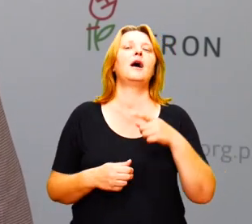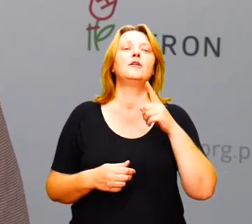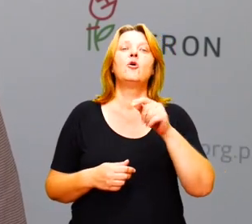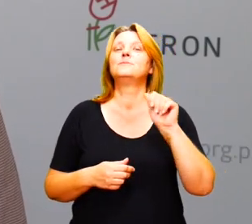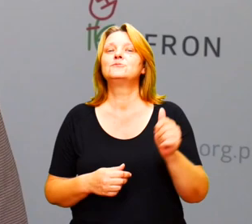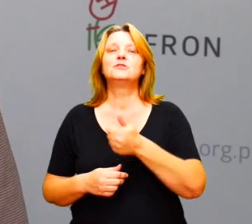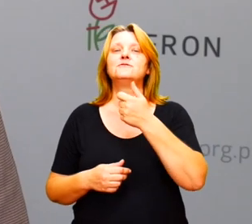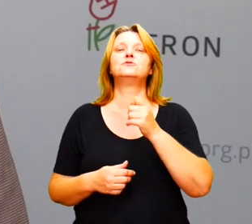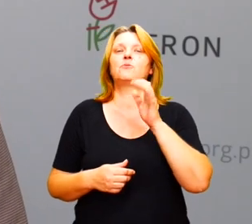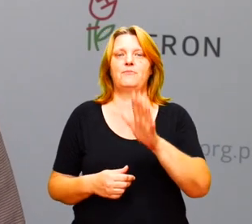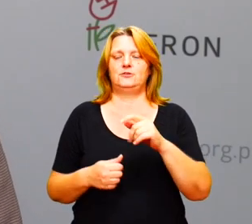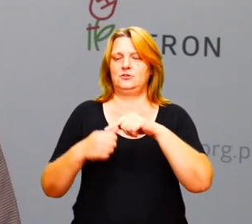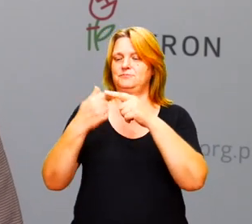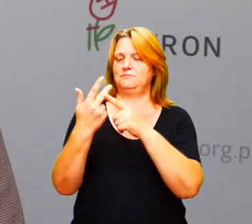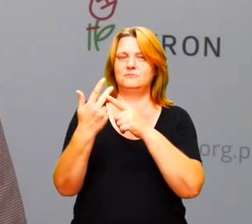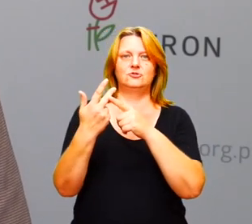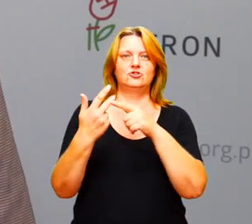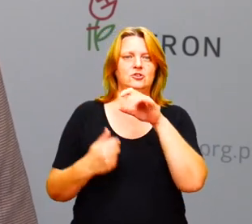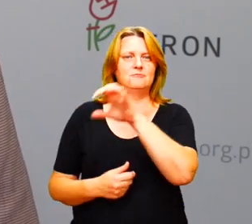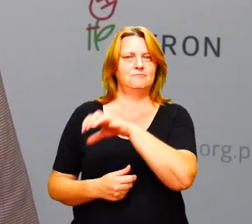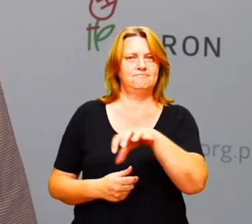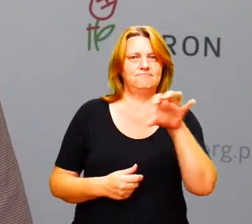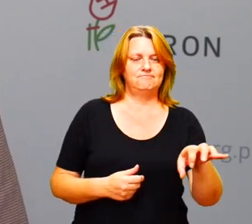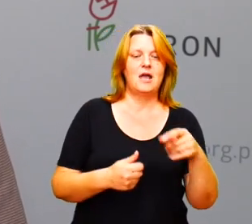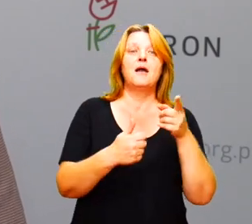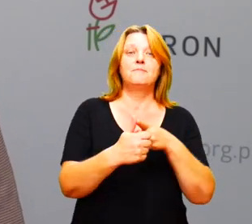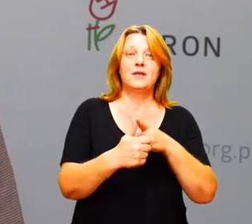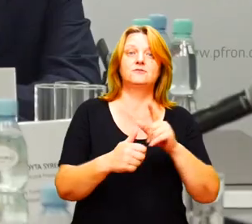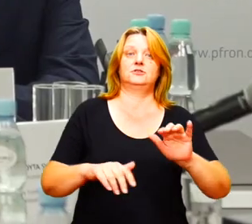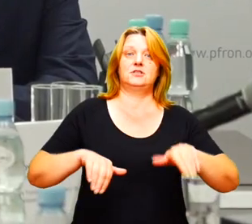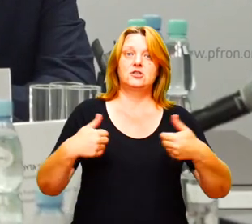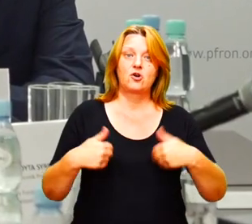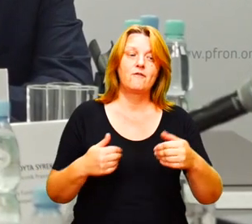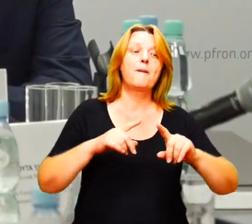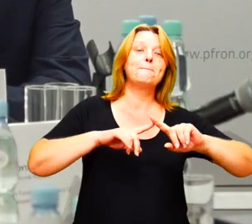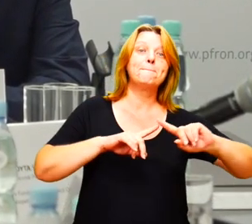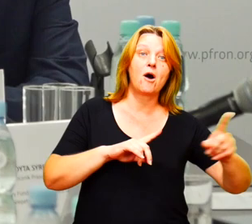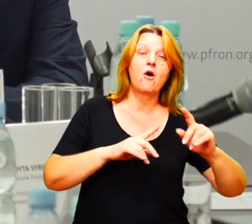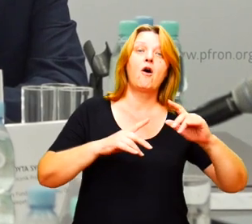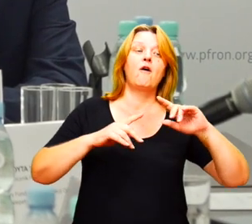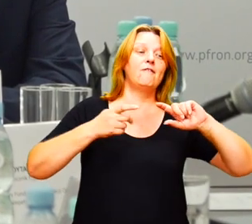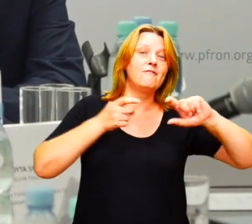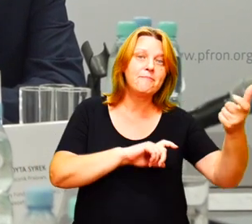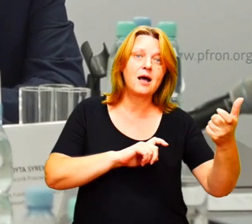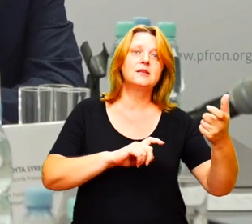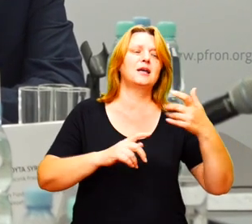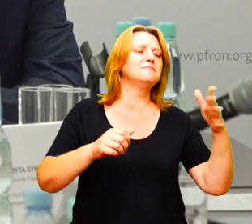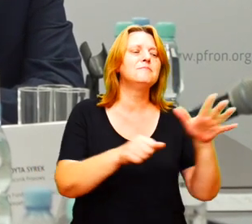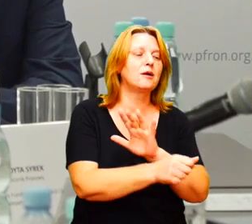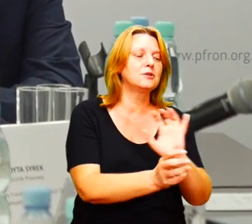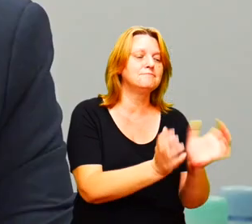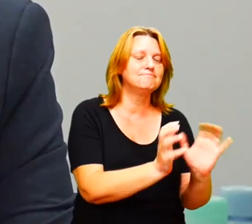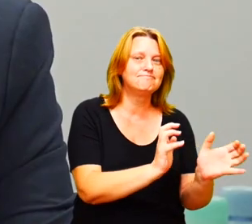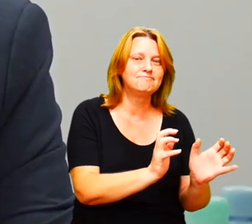wszystkim będzie on się składał z takich trzech modułów. Pierwszy moduł zdrowotny, a więc po wypadku pełne